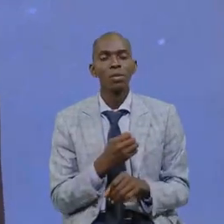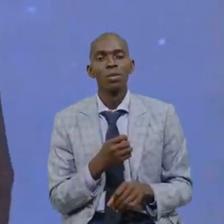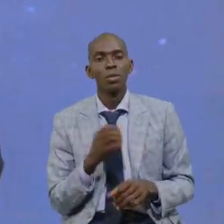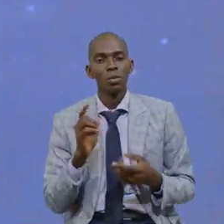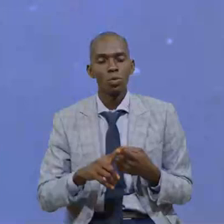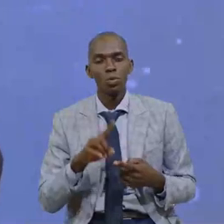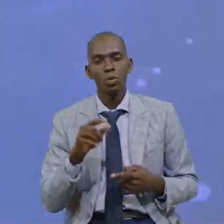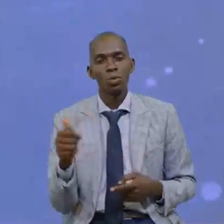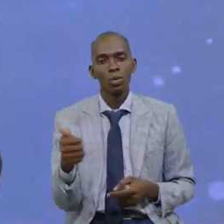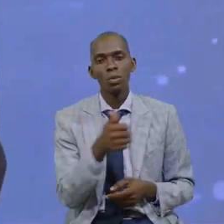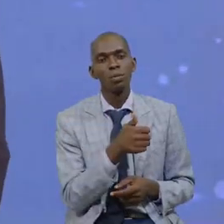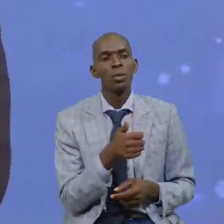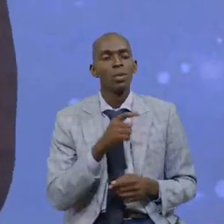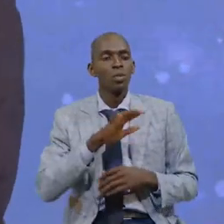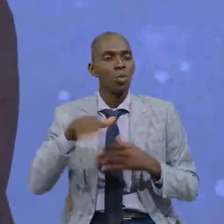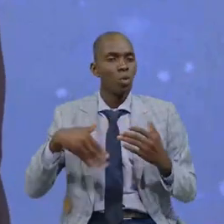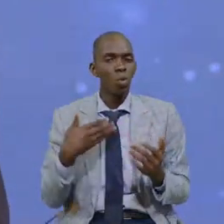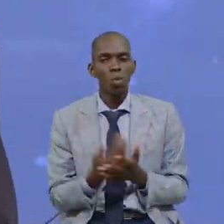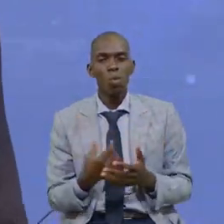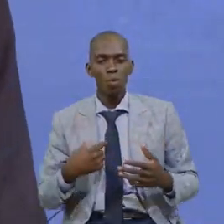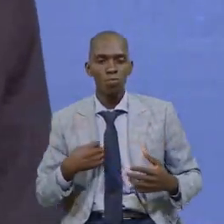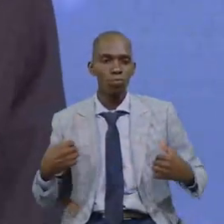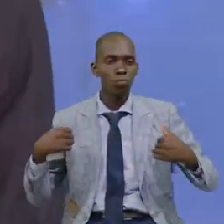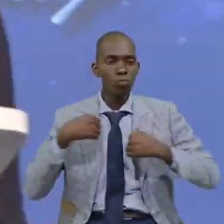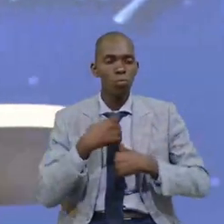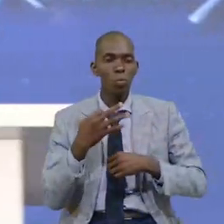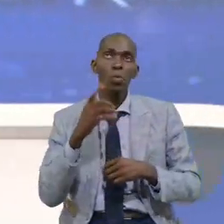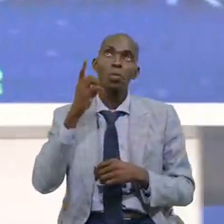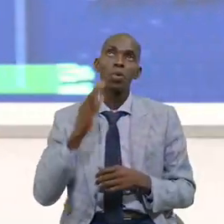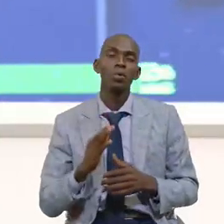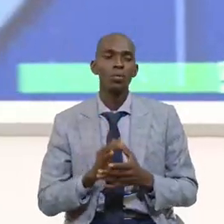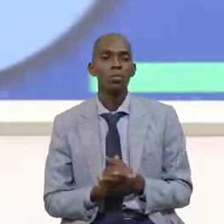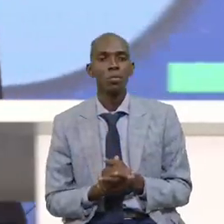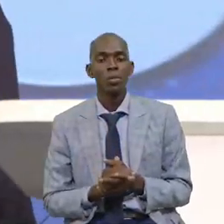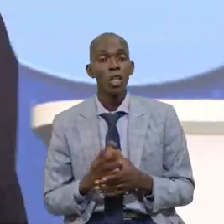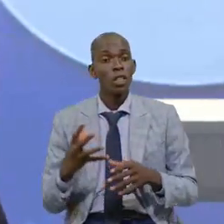prenez toutes les armes de Dieu.